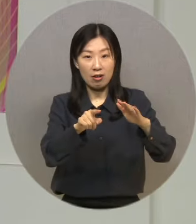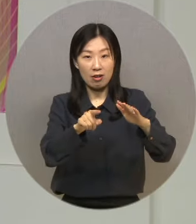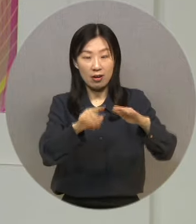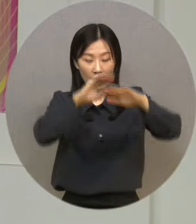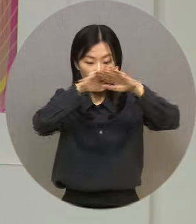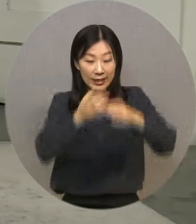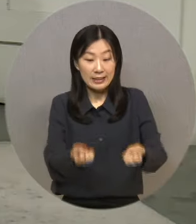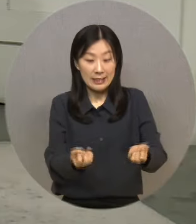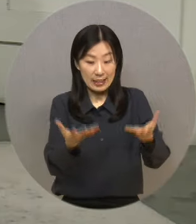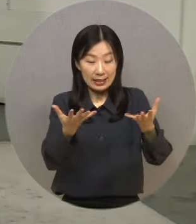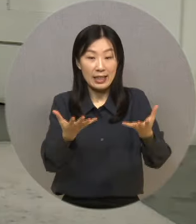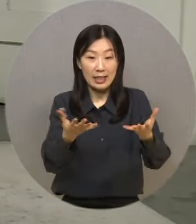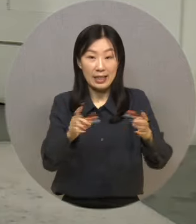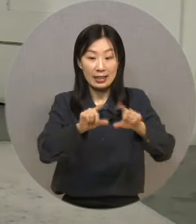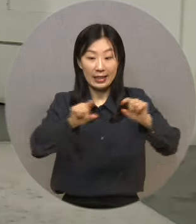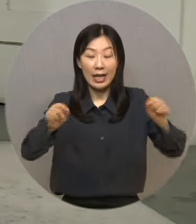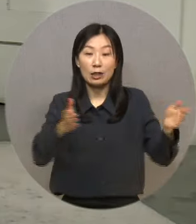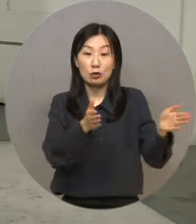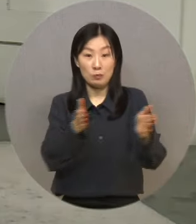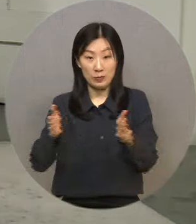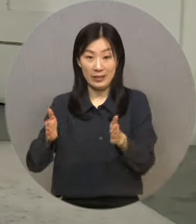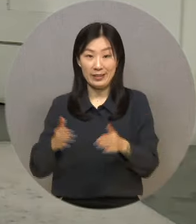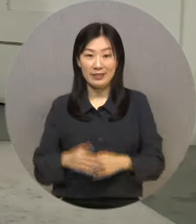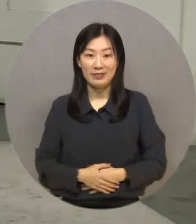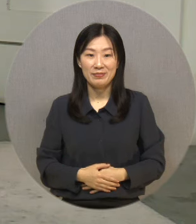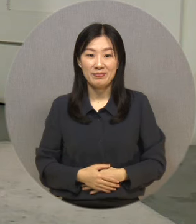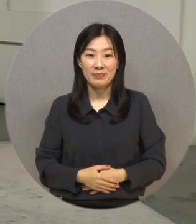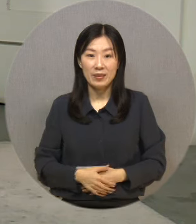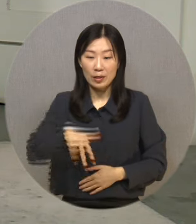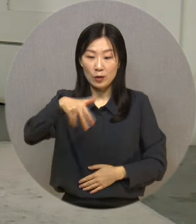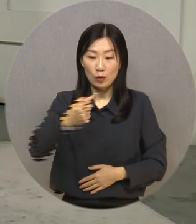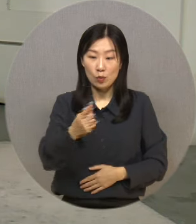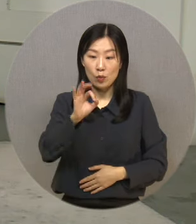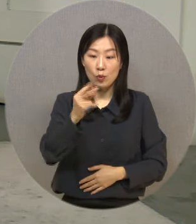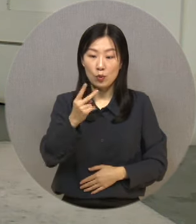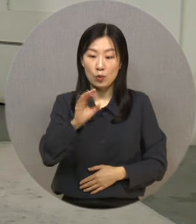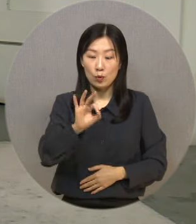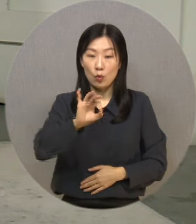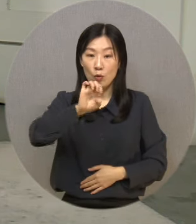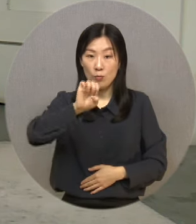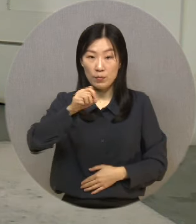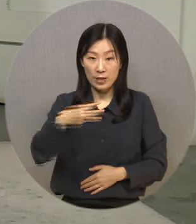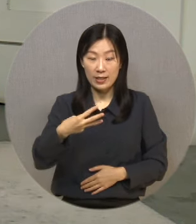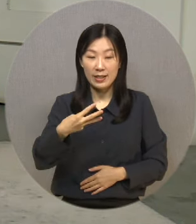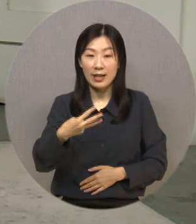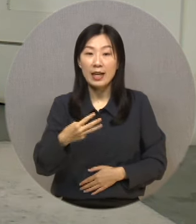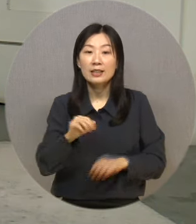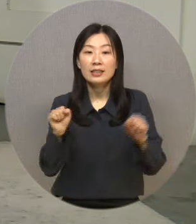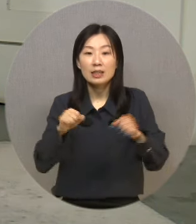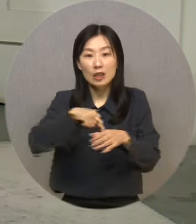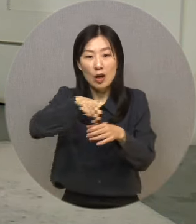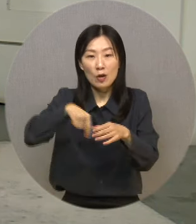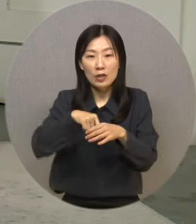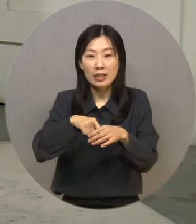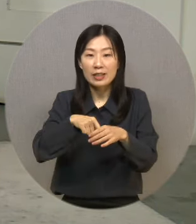준비하려고요. 네. 네, 조용필의 그 겨울의 찻집 잘 불러주시기 바랍니다.